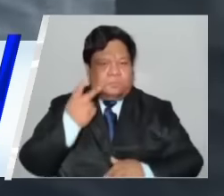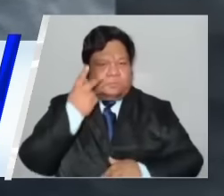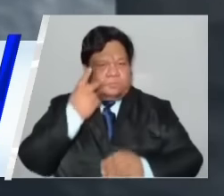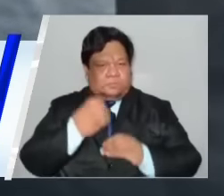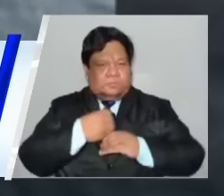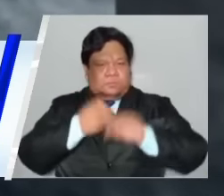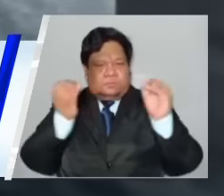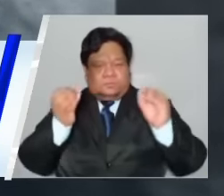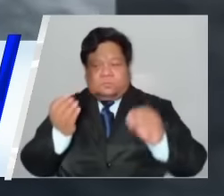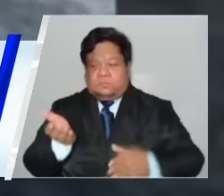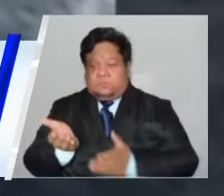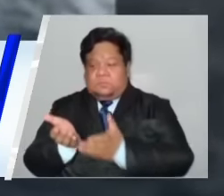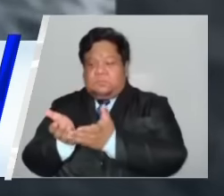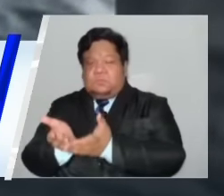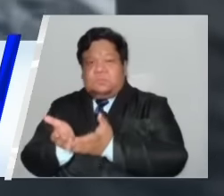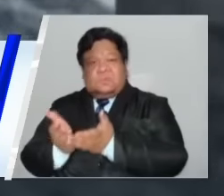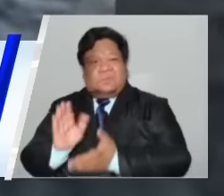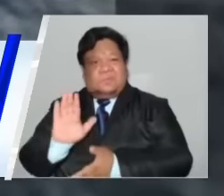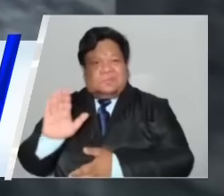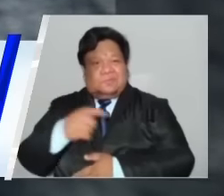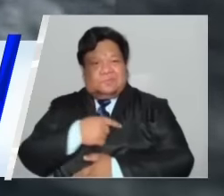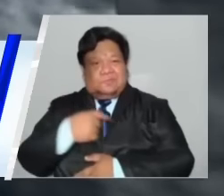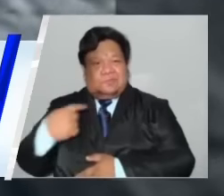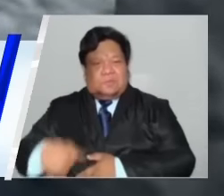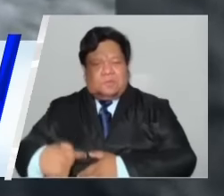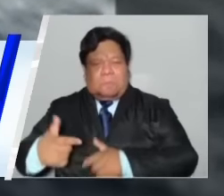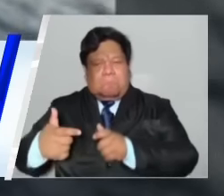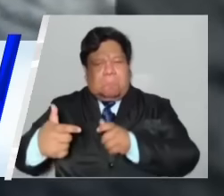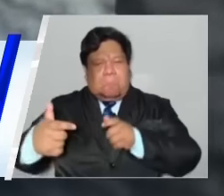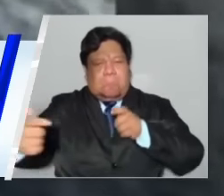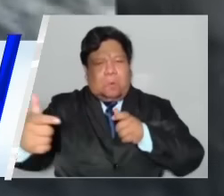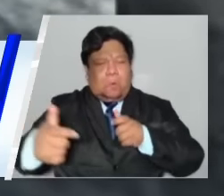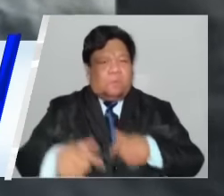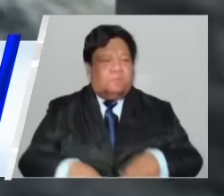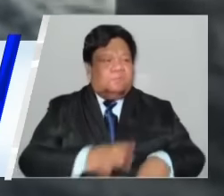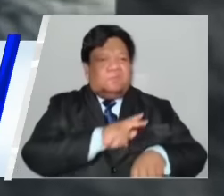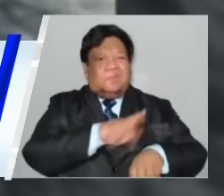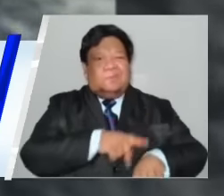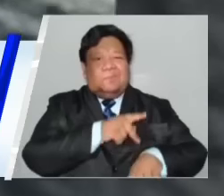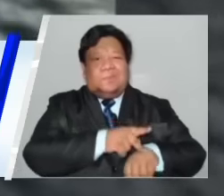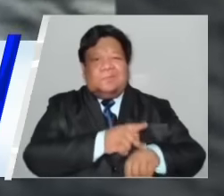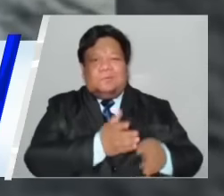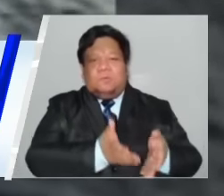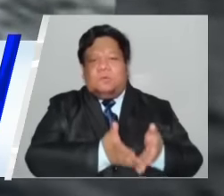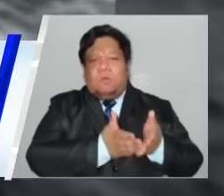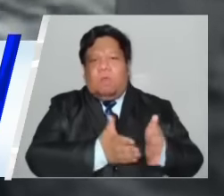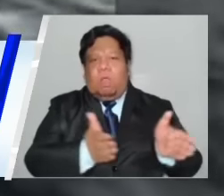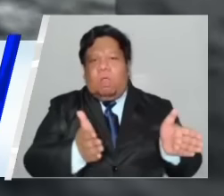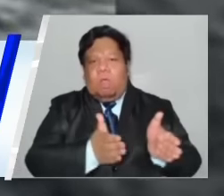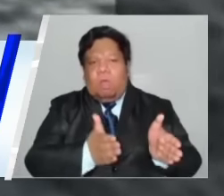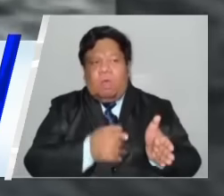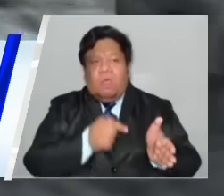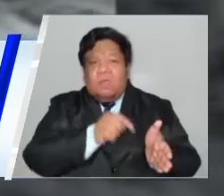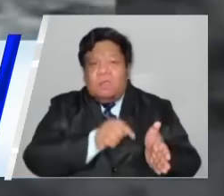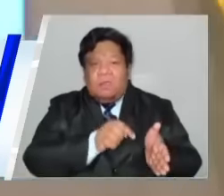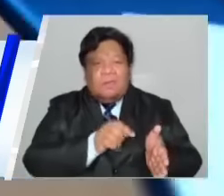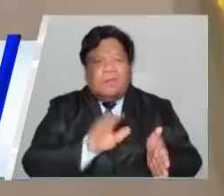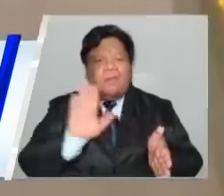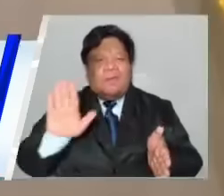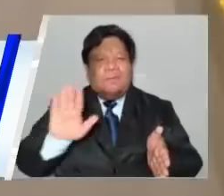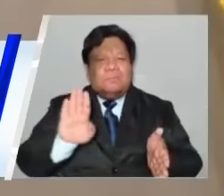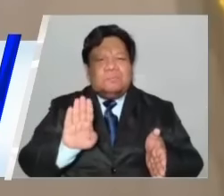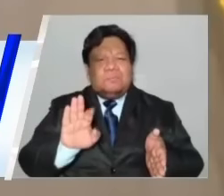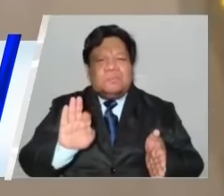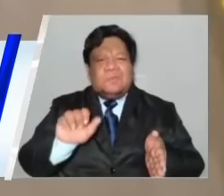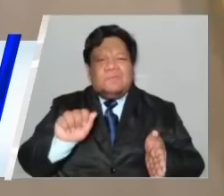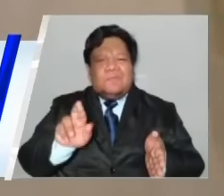Pagbuaya ng Bureau of Fisheries and Aquatic Resources. Kasama ito sa Maritime Patrol para suportahan ang mga mangingis ng Pinoy sa lugar. As